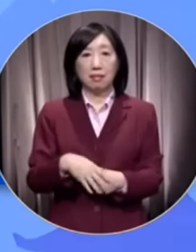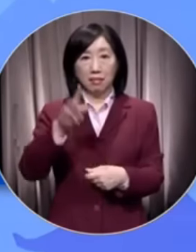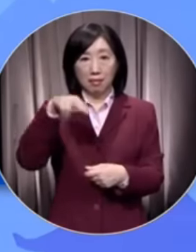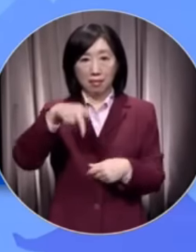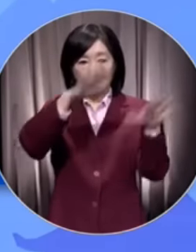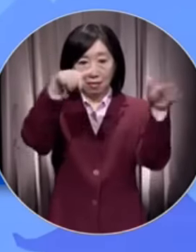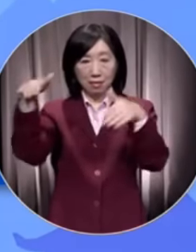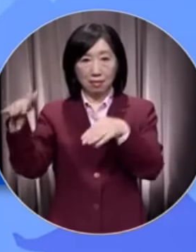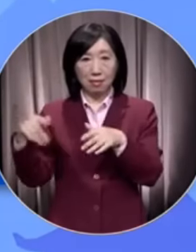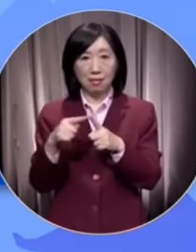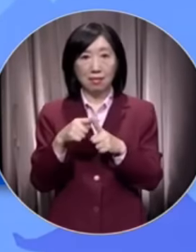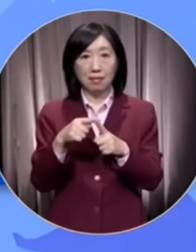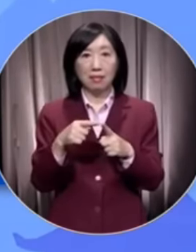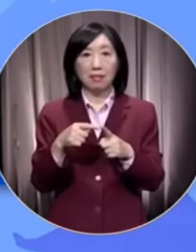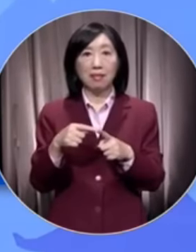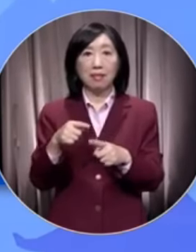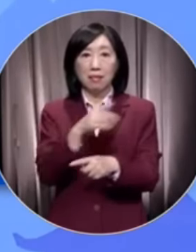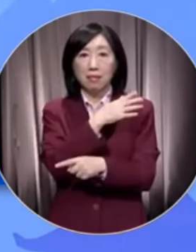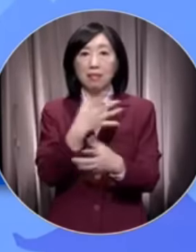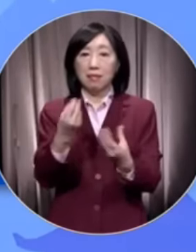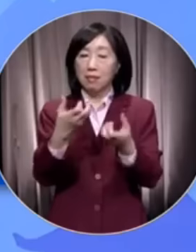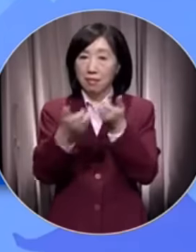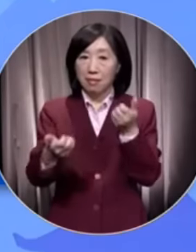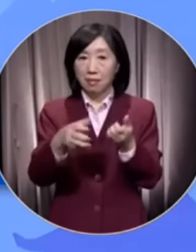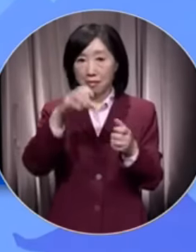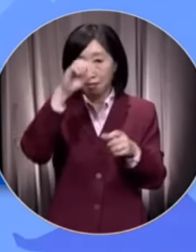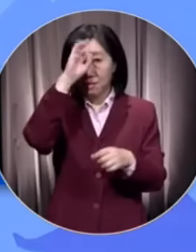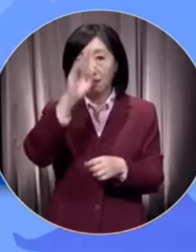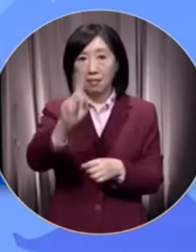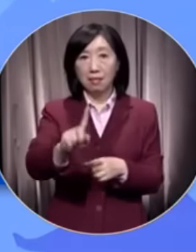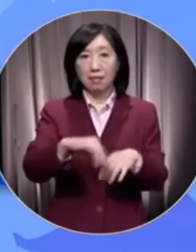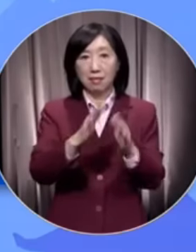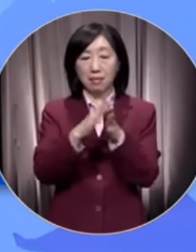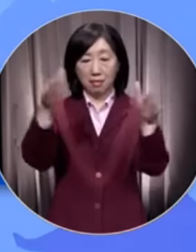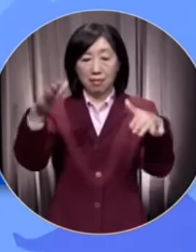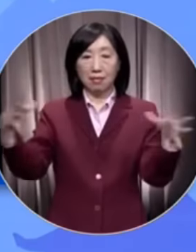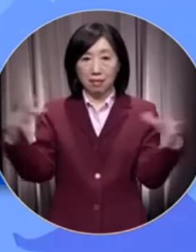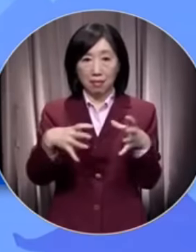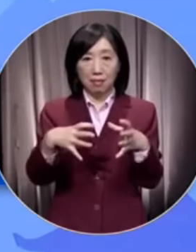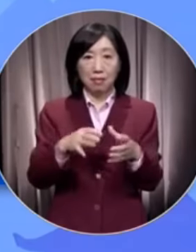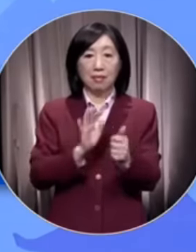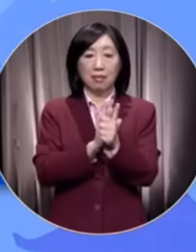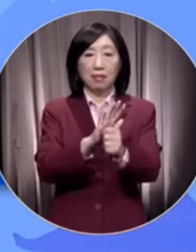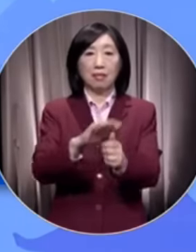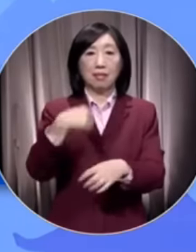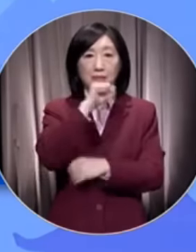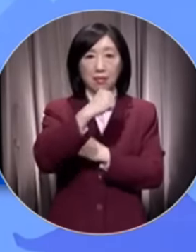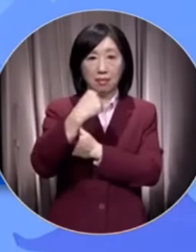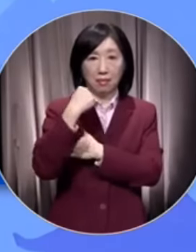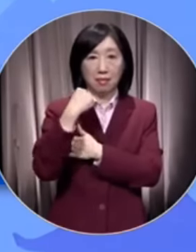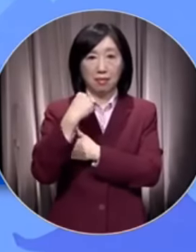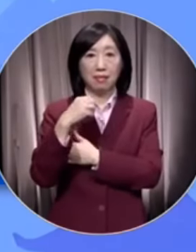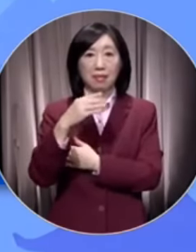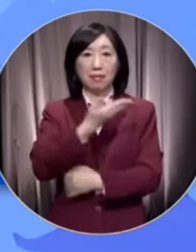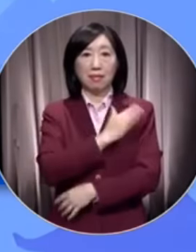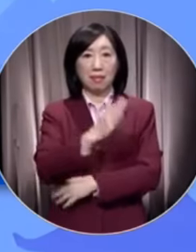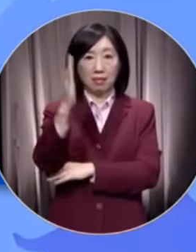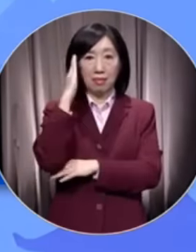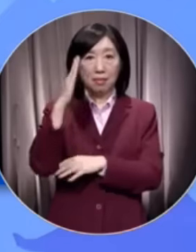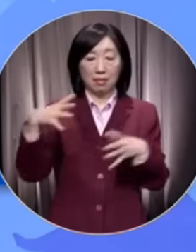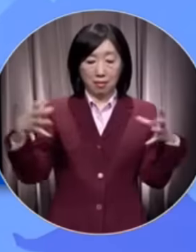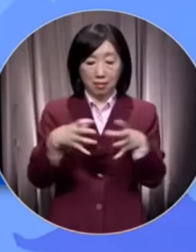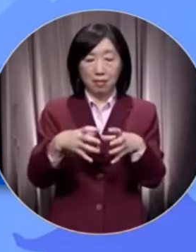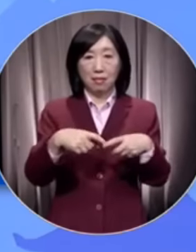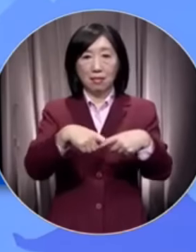各方的人才，不分党派，共同为台湾的改革而努力，让政治走向团结，让社